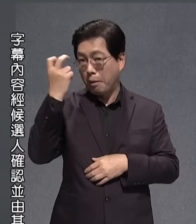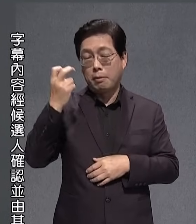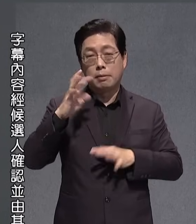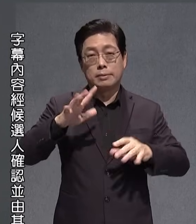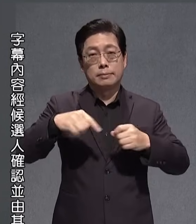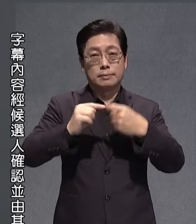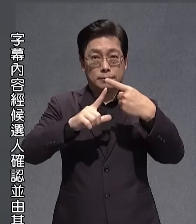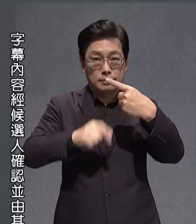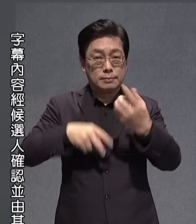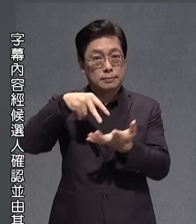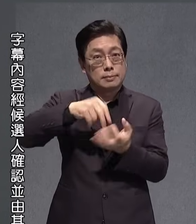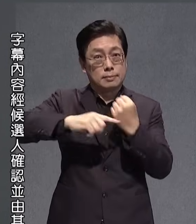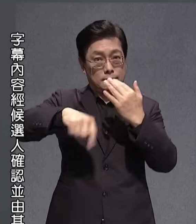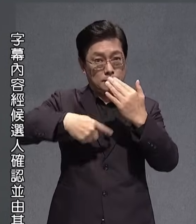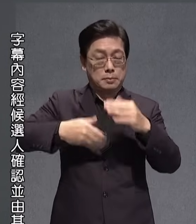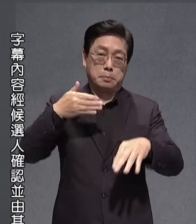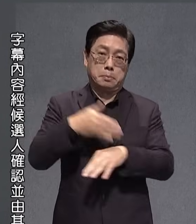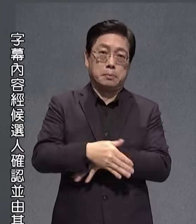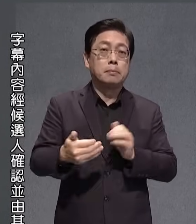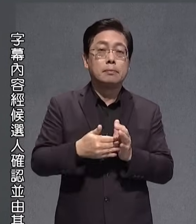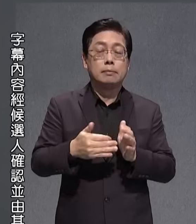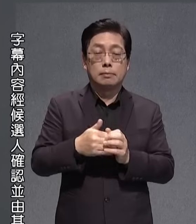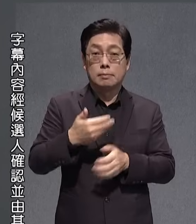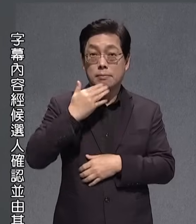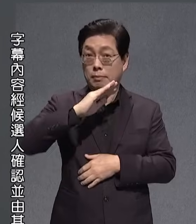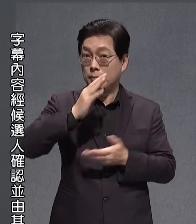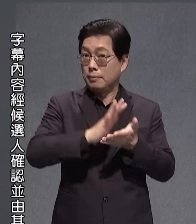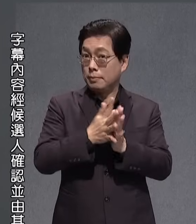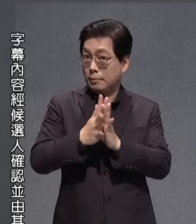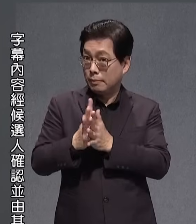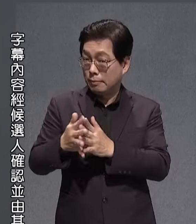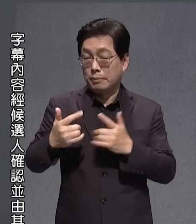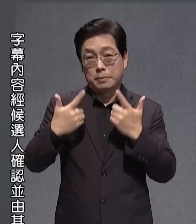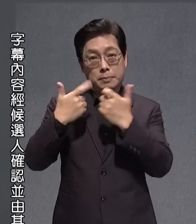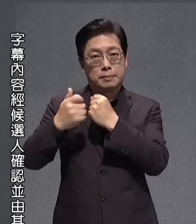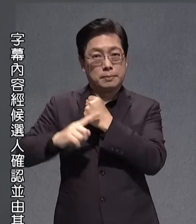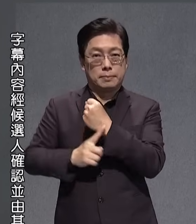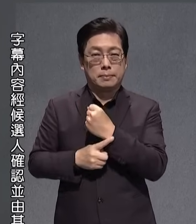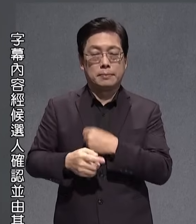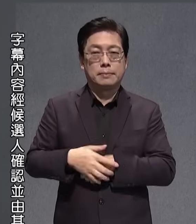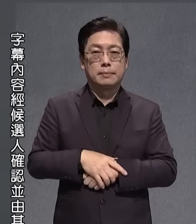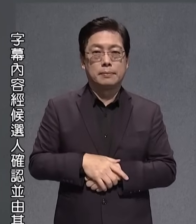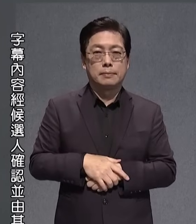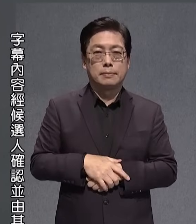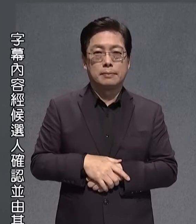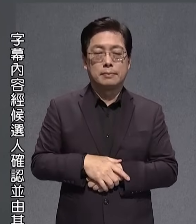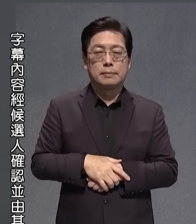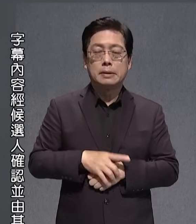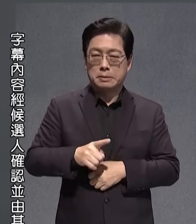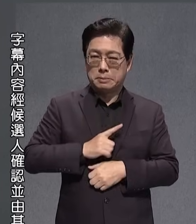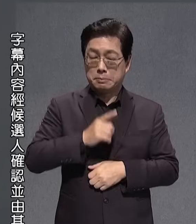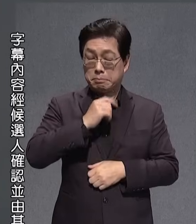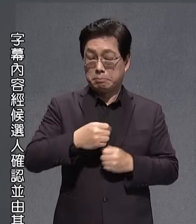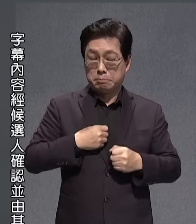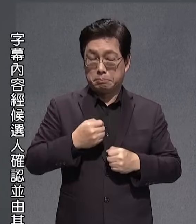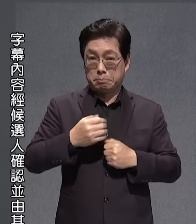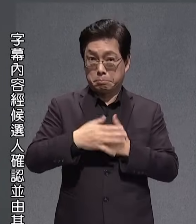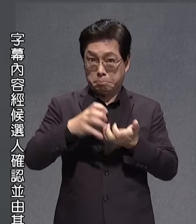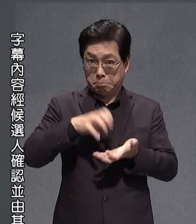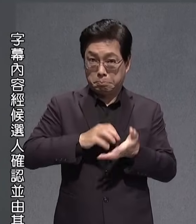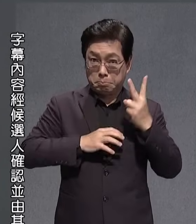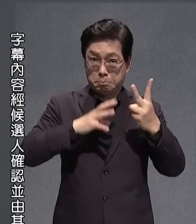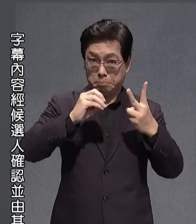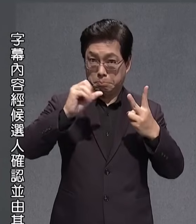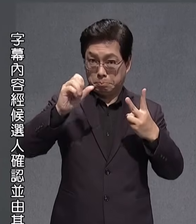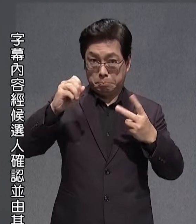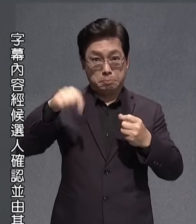的1月份，立法院已经通过了气候变迁因应法，不断确立了2050净零转